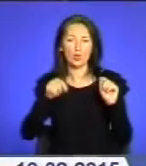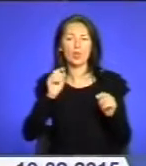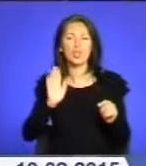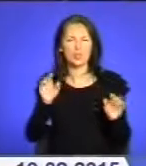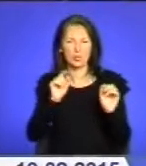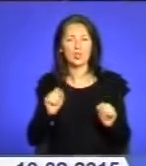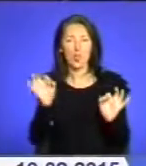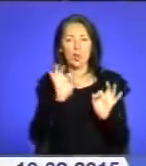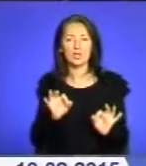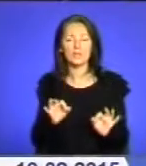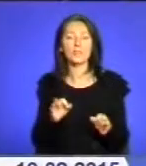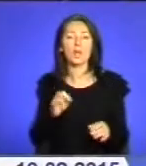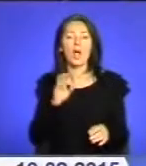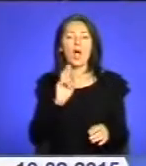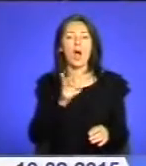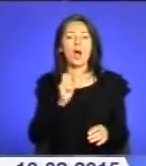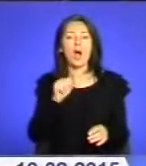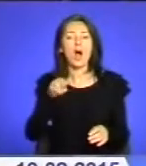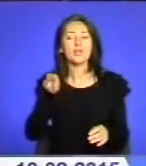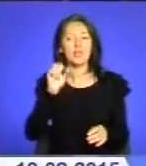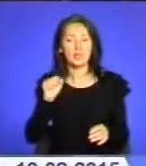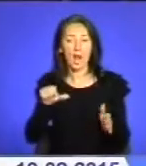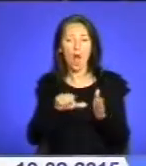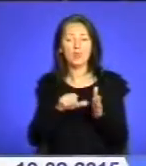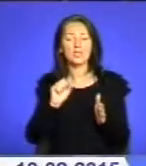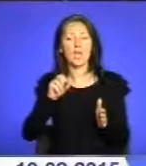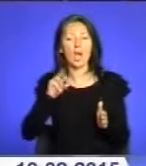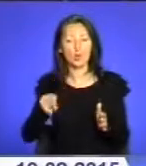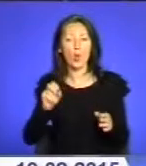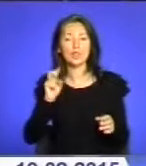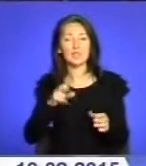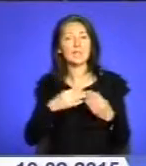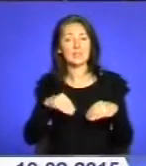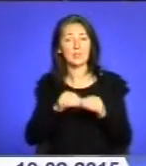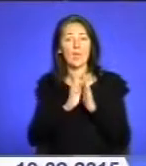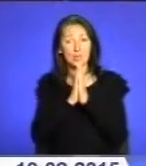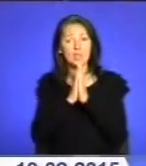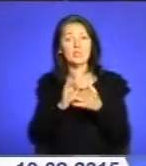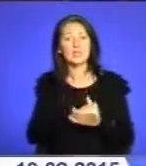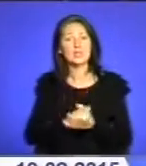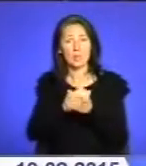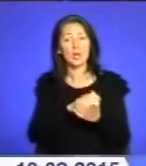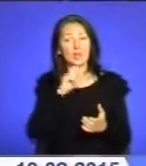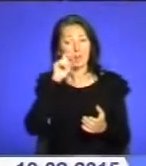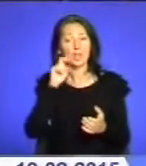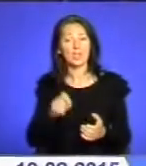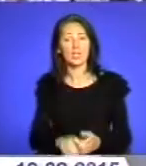В архікатедральному соборі Тернополя учасники АТО і члени їх сімей молилися за мир в Україні. Подробиці у сюжеті Олени